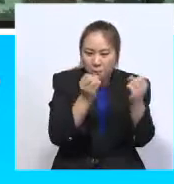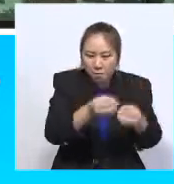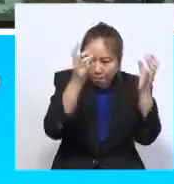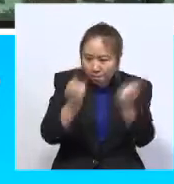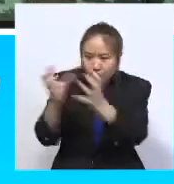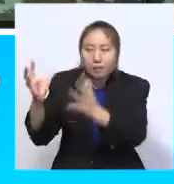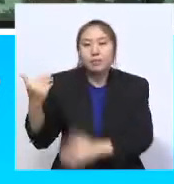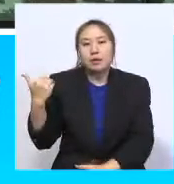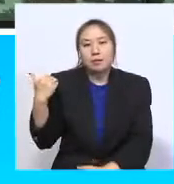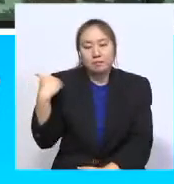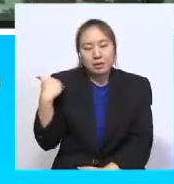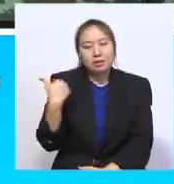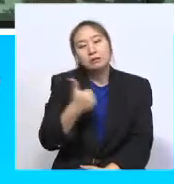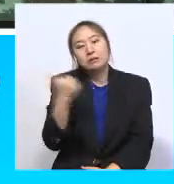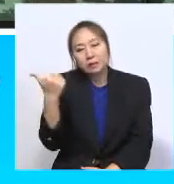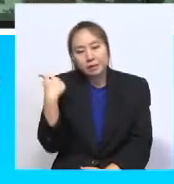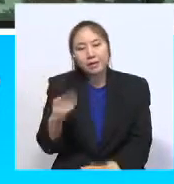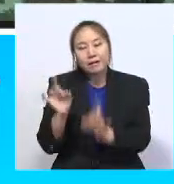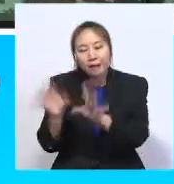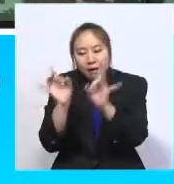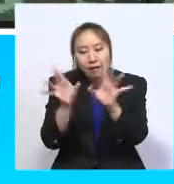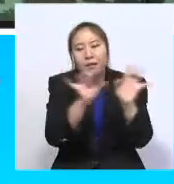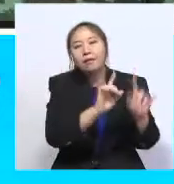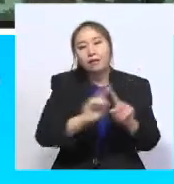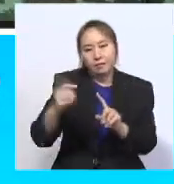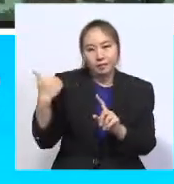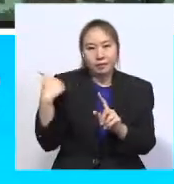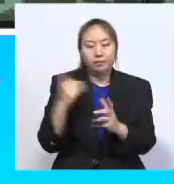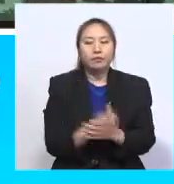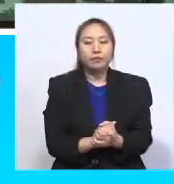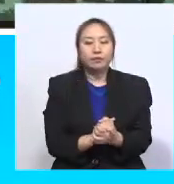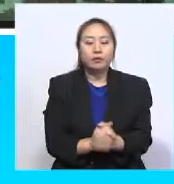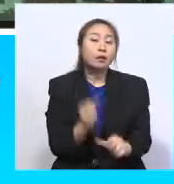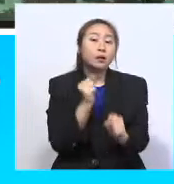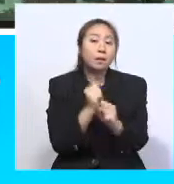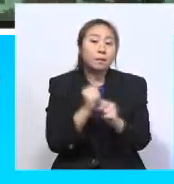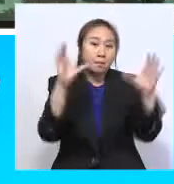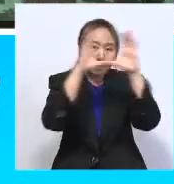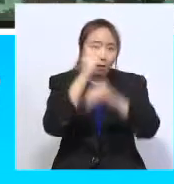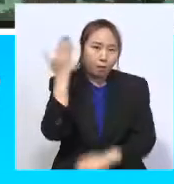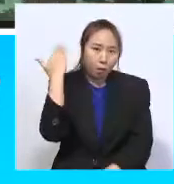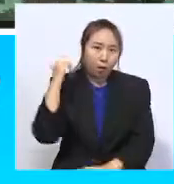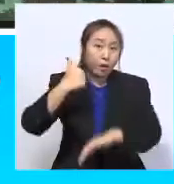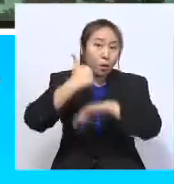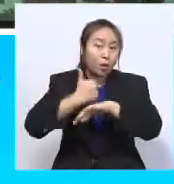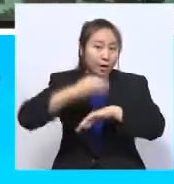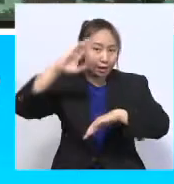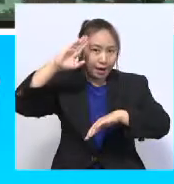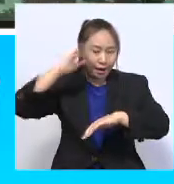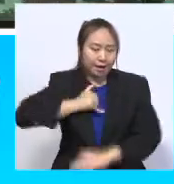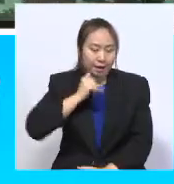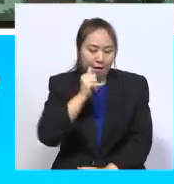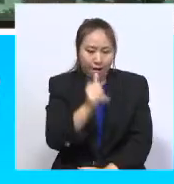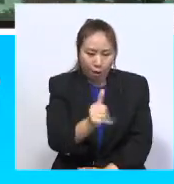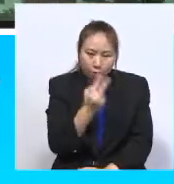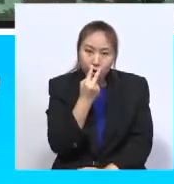มีการยิงรบกวนแล้วก็มีการสร้างสถานการณ์ก่อกวนผลจากการดำเนินการเมื่อคืนนี้ท่านแม่ทัพได้เดินทางเข้าที่เกิดเห